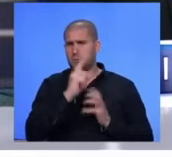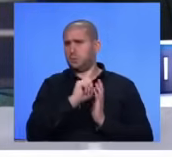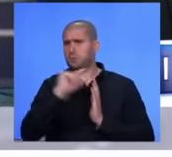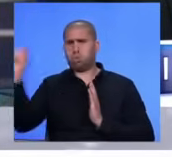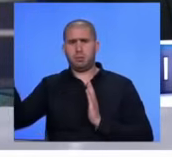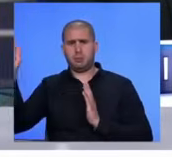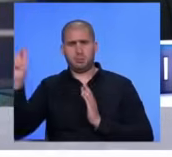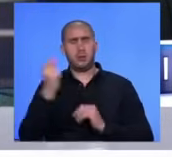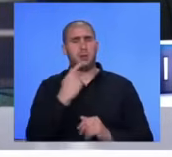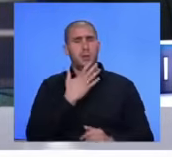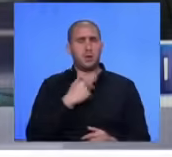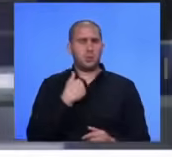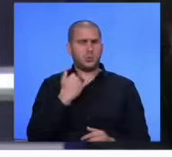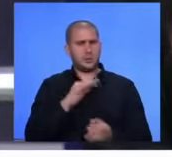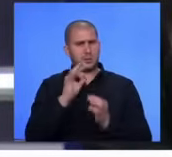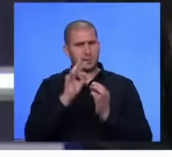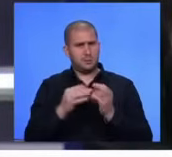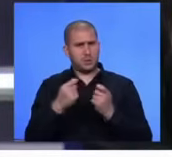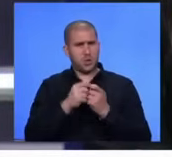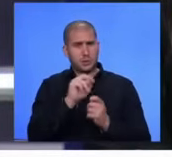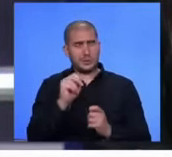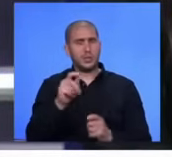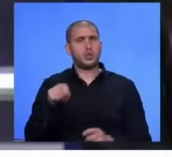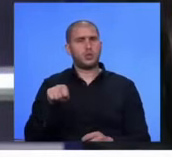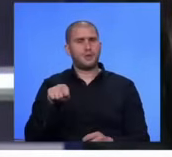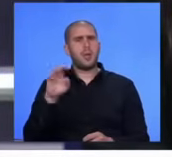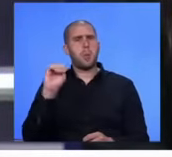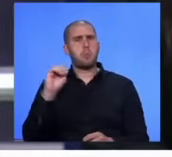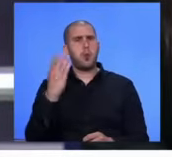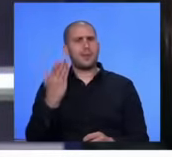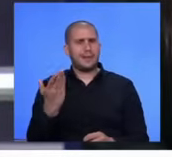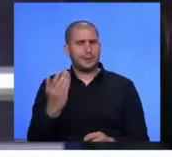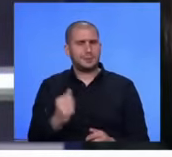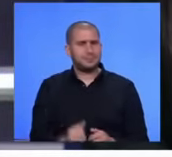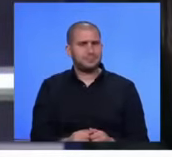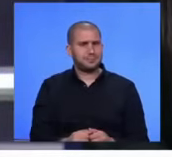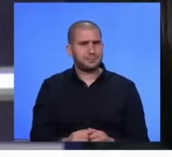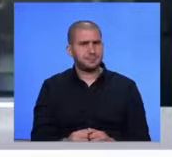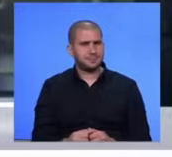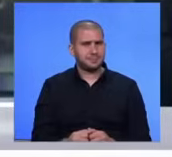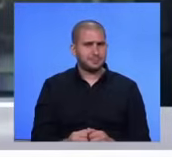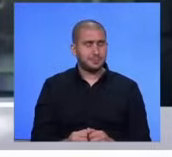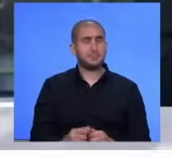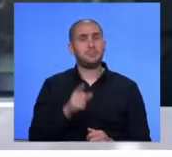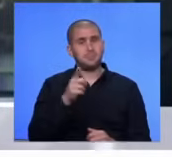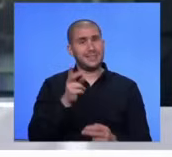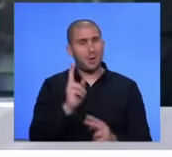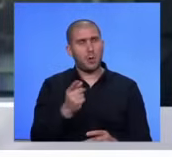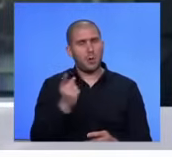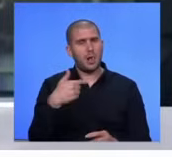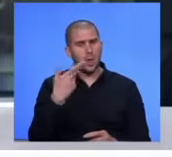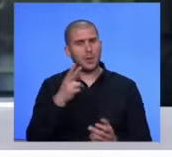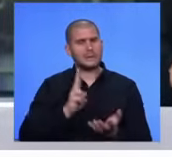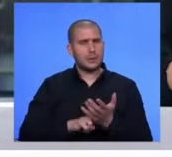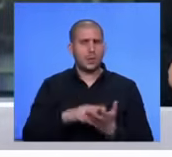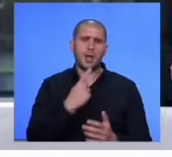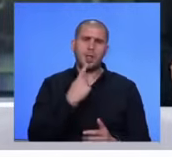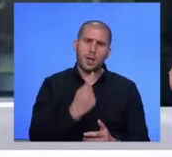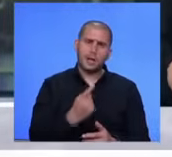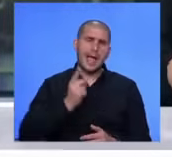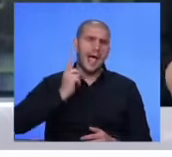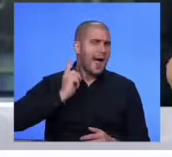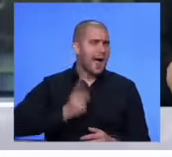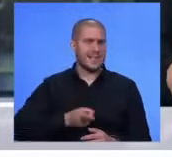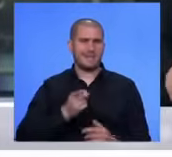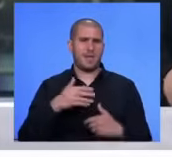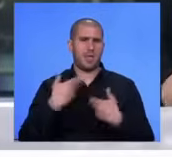אז זהו, אני רוצה להיכנס לאלמנט הזה. השופט מודריק, תראה, אתה יכול להיות צודק ולהגיד שחייבים